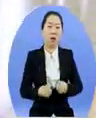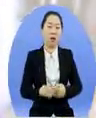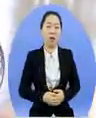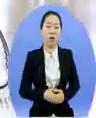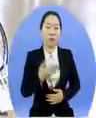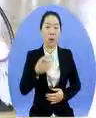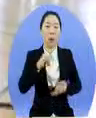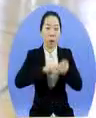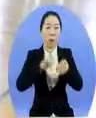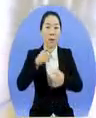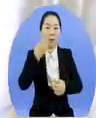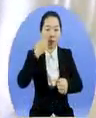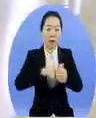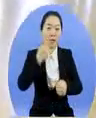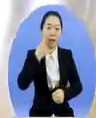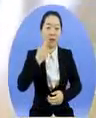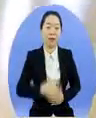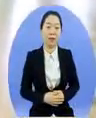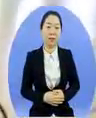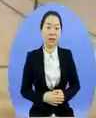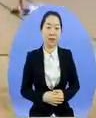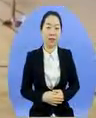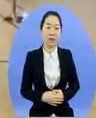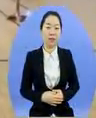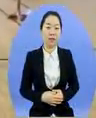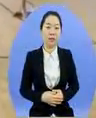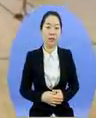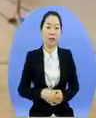크네요. 여러분도 꼭 한번 도전해 보셨으면 좋겠습니다.